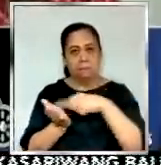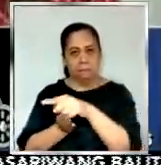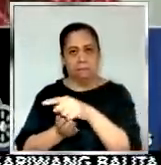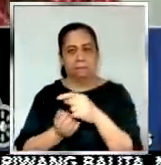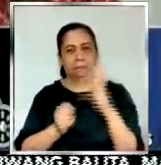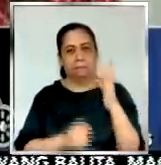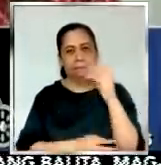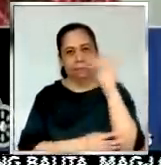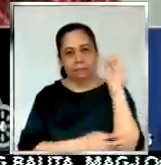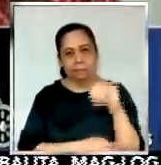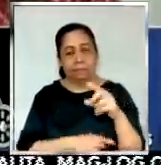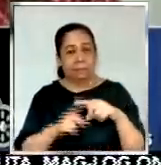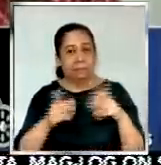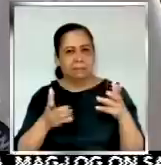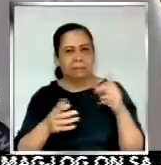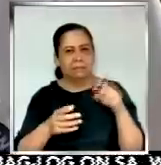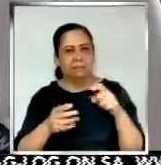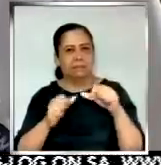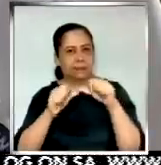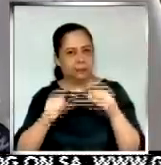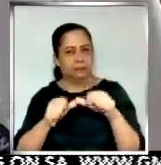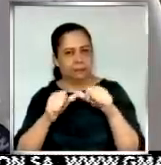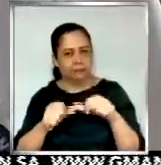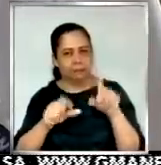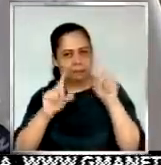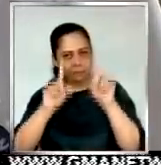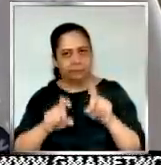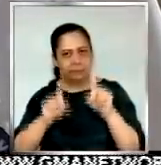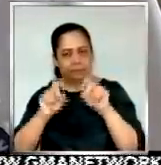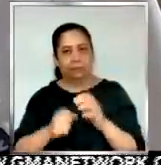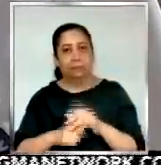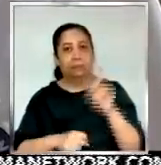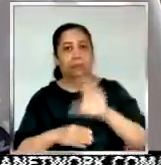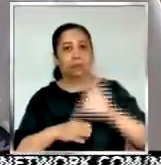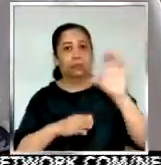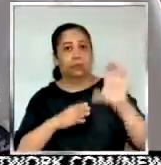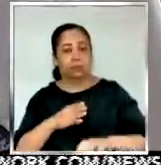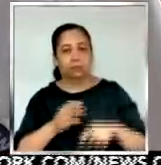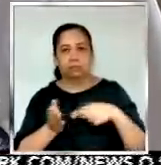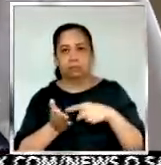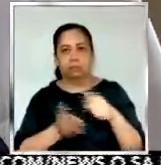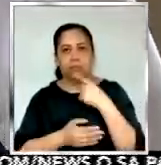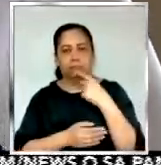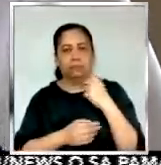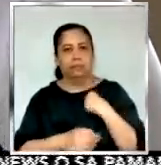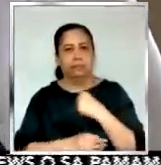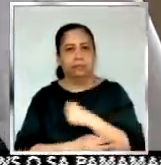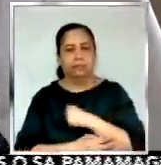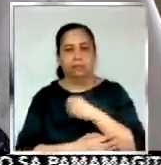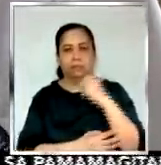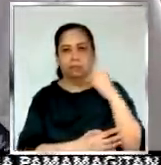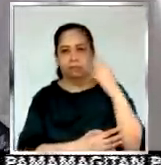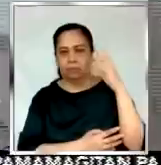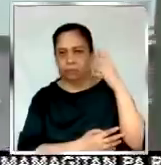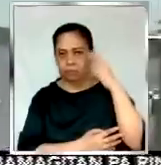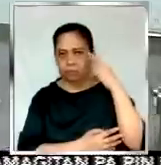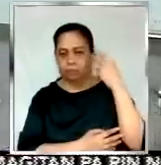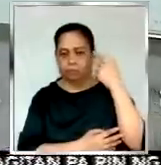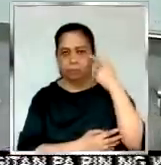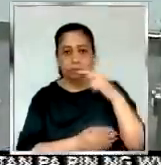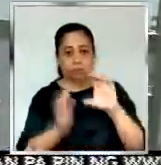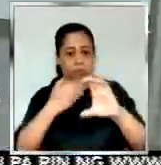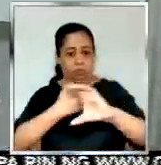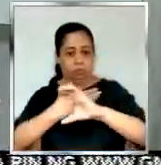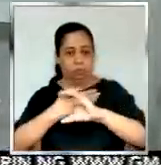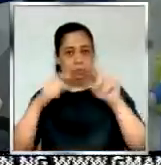pero syempre po dapat ituloy naman ang testing. Dapat daw buo ang bayad, sabi ni Senator Gordon. Ang nasa kontrata nga raw, babayaran